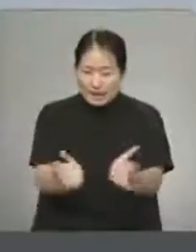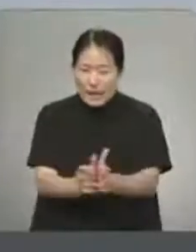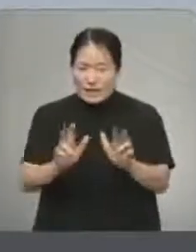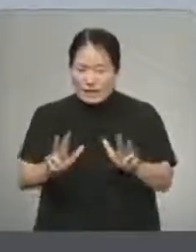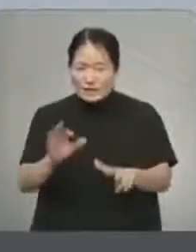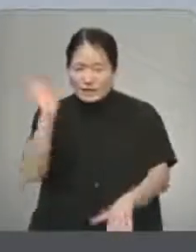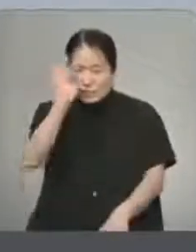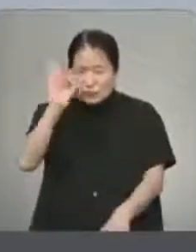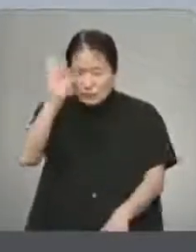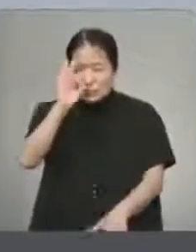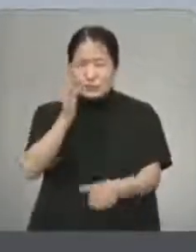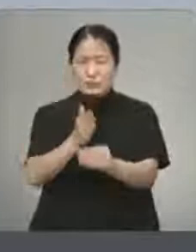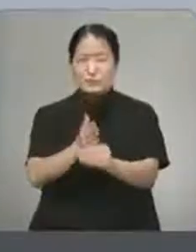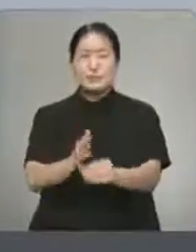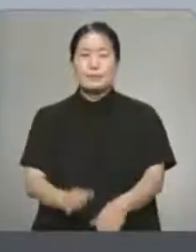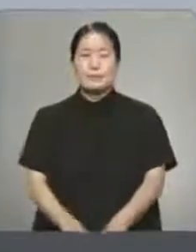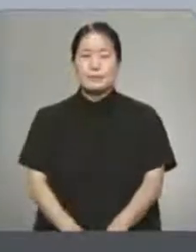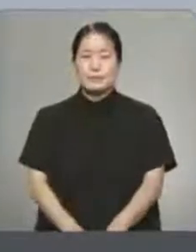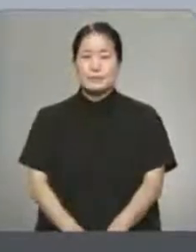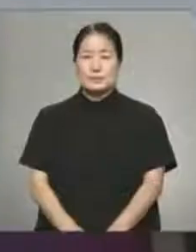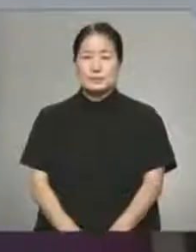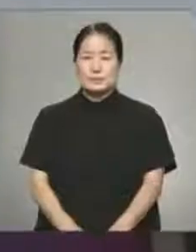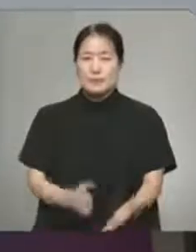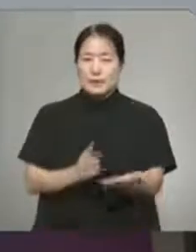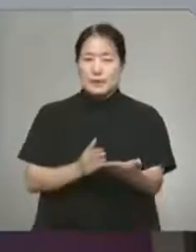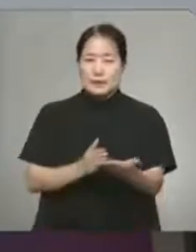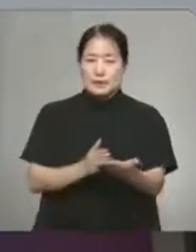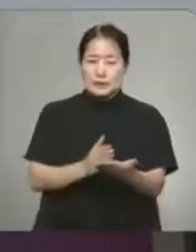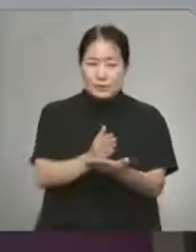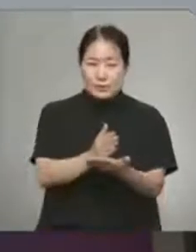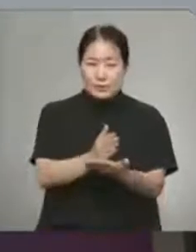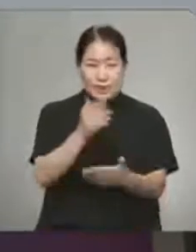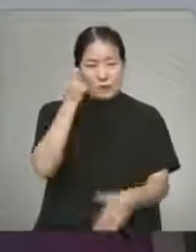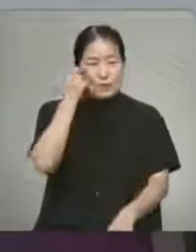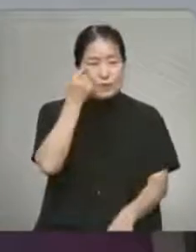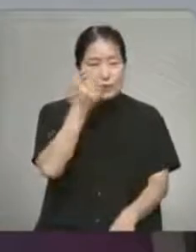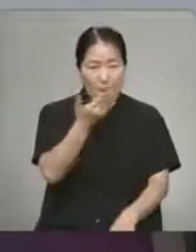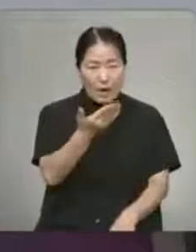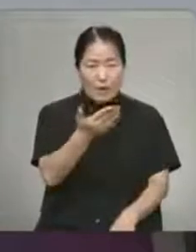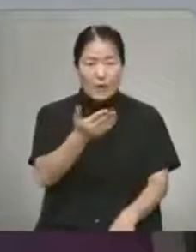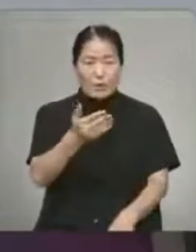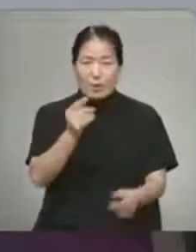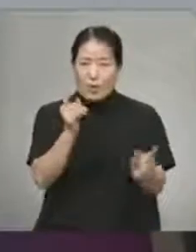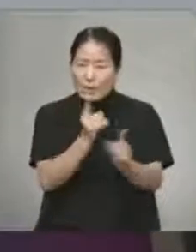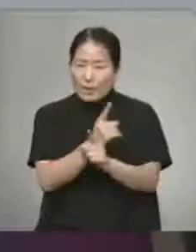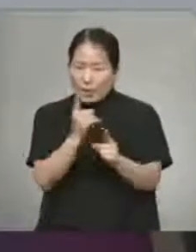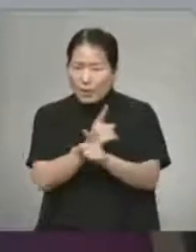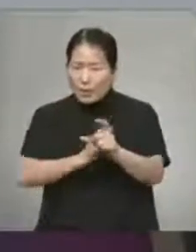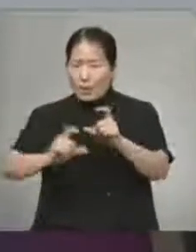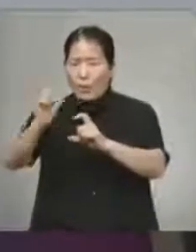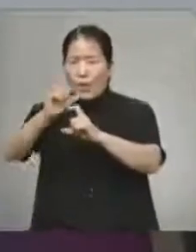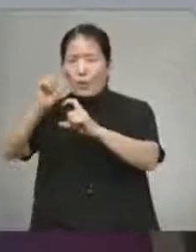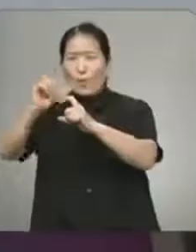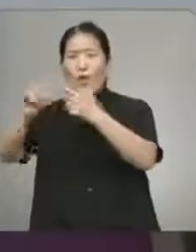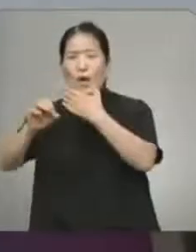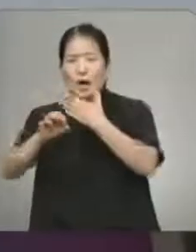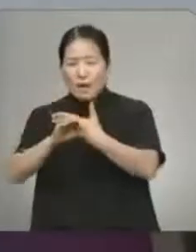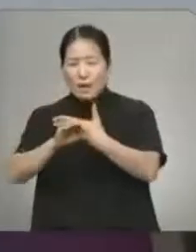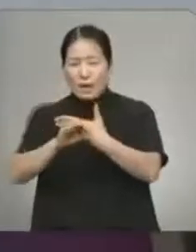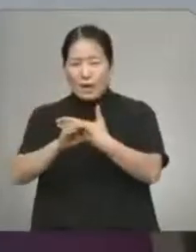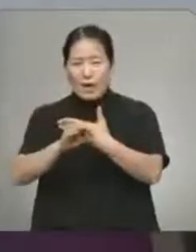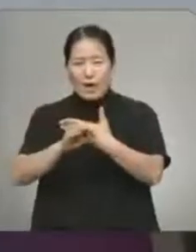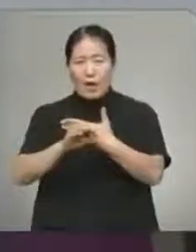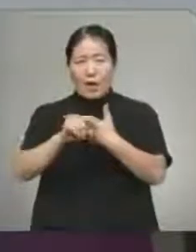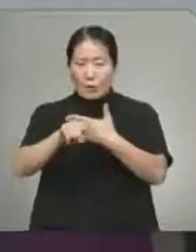있습니다 우리 전문가 찌 또 뭐 전문 을 거쳐 가지고 주 등 포함 에서 어 어느새 논리를 개발한다는